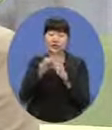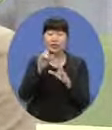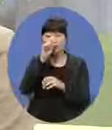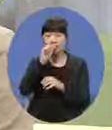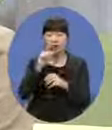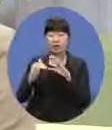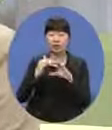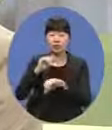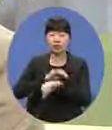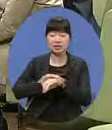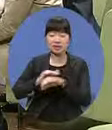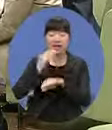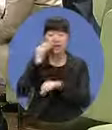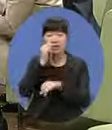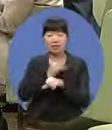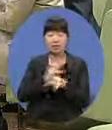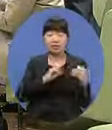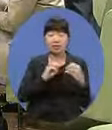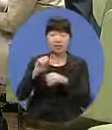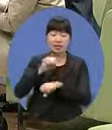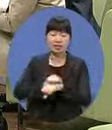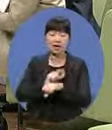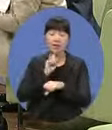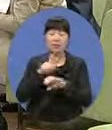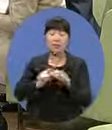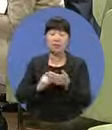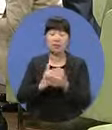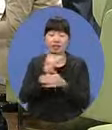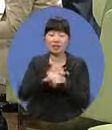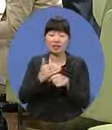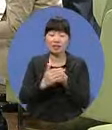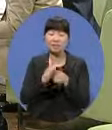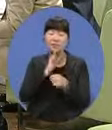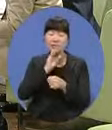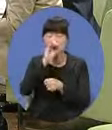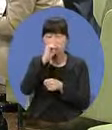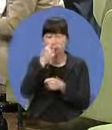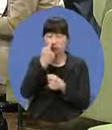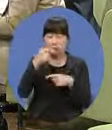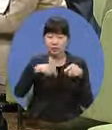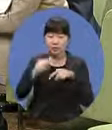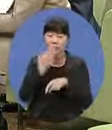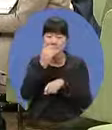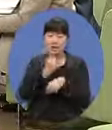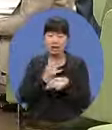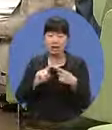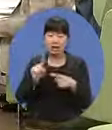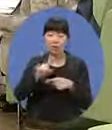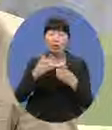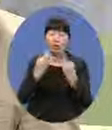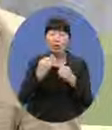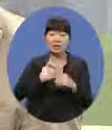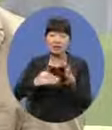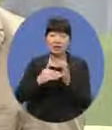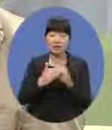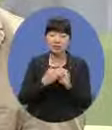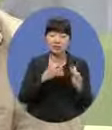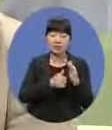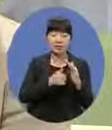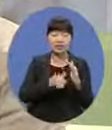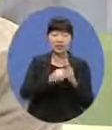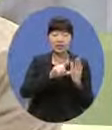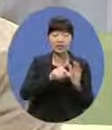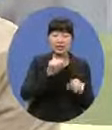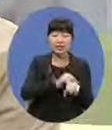소통이 잘되고 대화가 잘되고 마음을 나누어야 정말 좋은 코치가 될 수 있는 거지 뭘 많이 알아서 자기가 선수때 잘해서